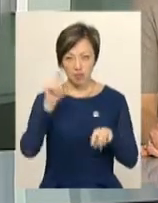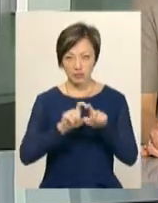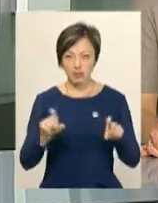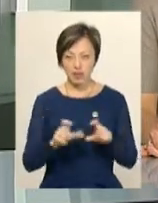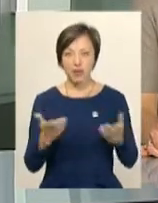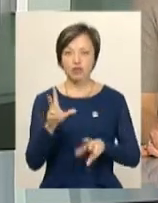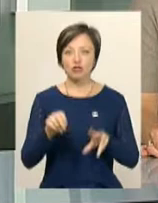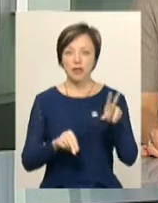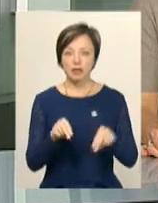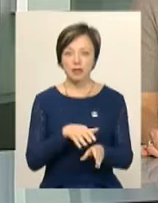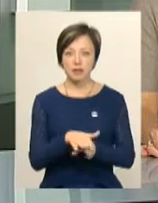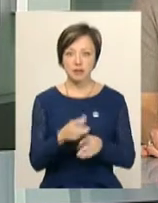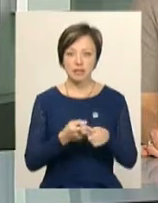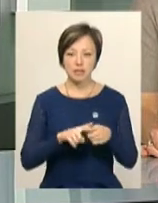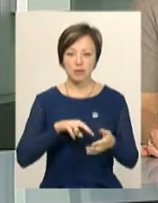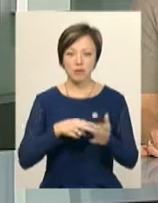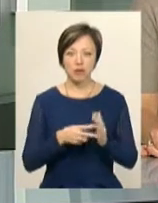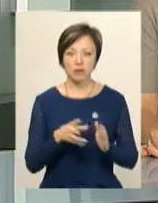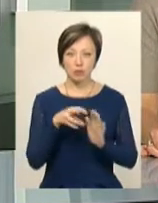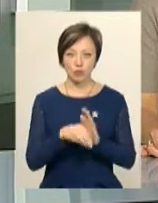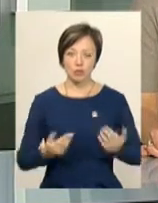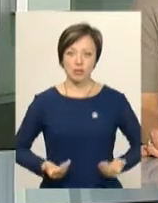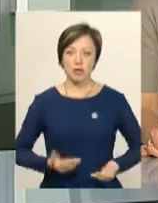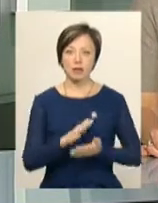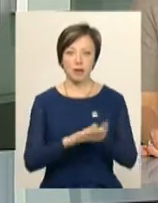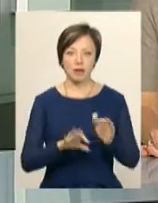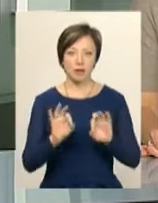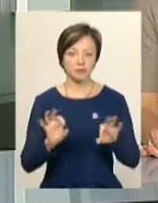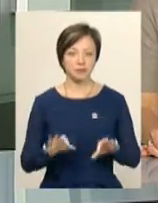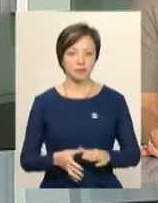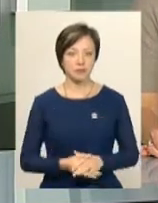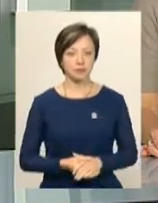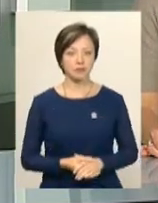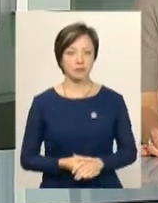та які шанси на реалізацію цих планів у життя, дізнавалась Наталя Сідова.